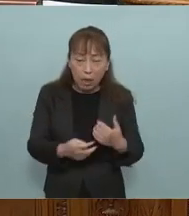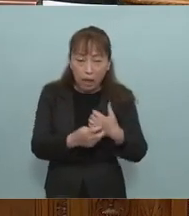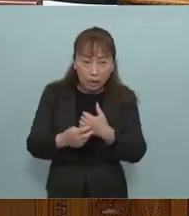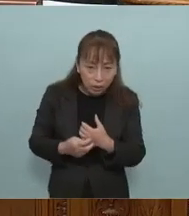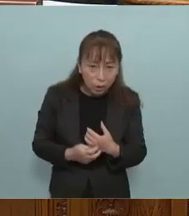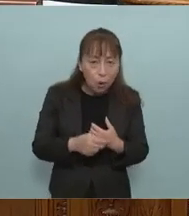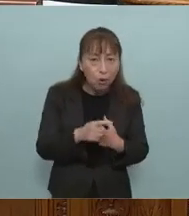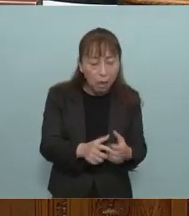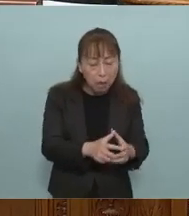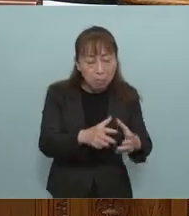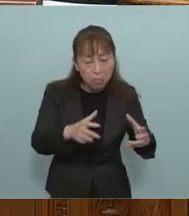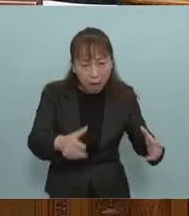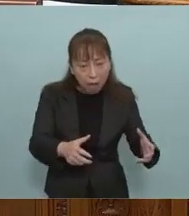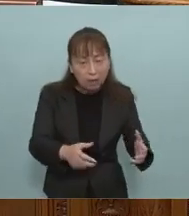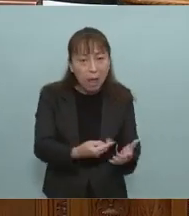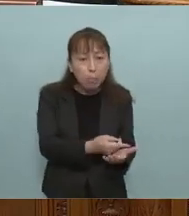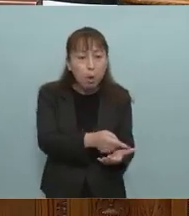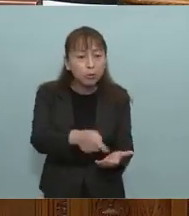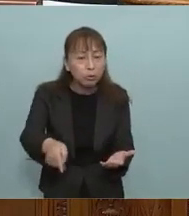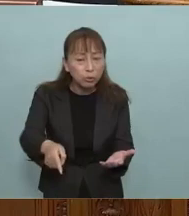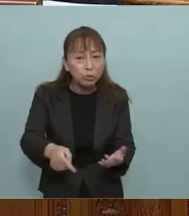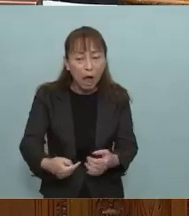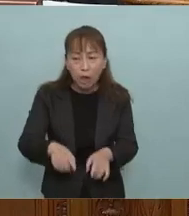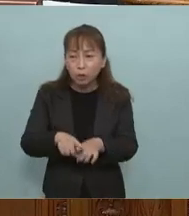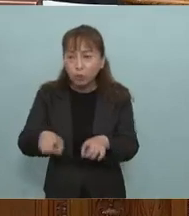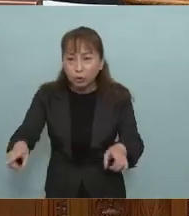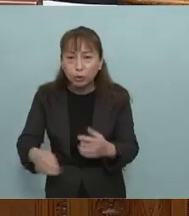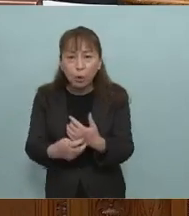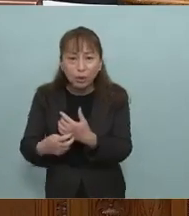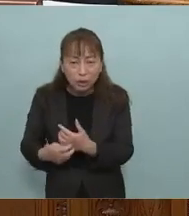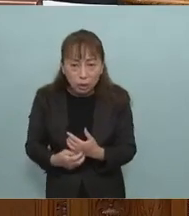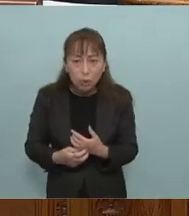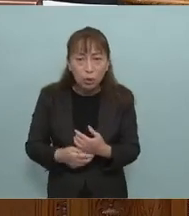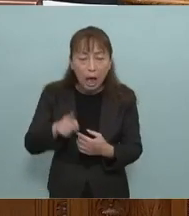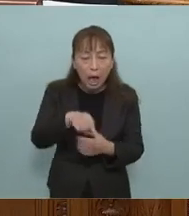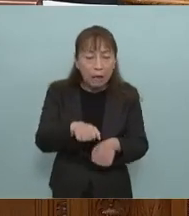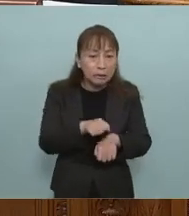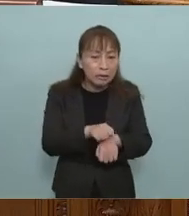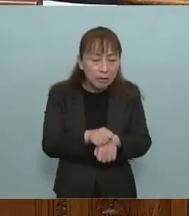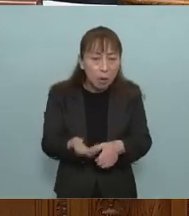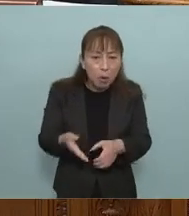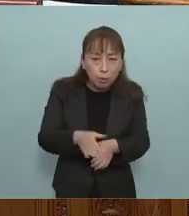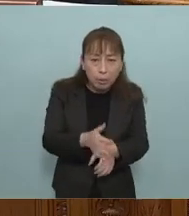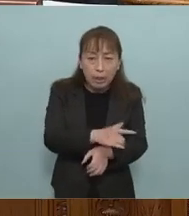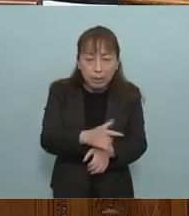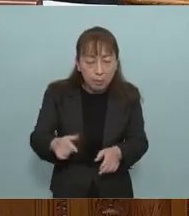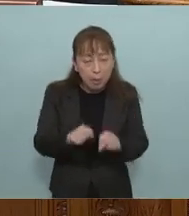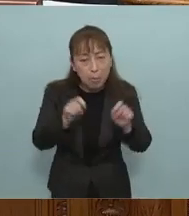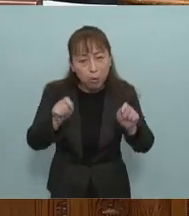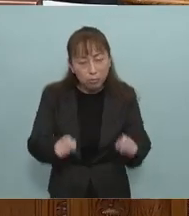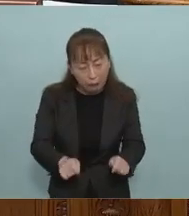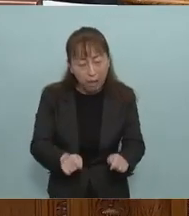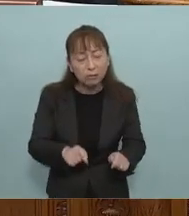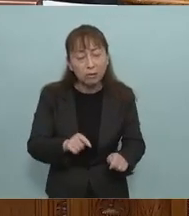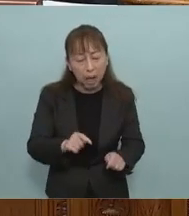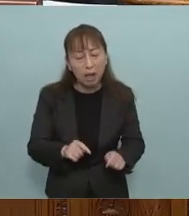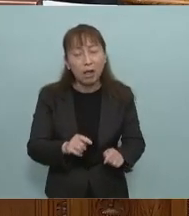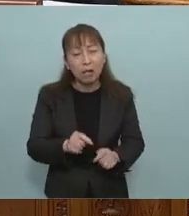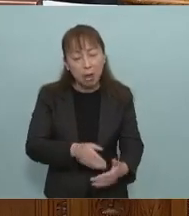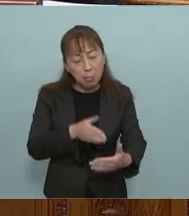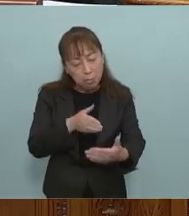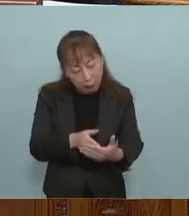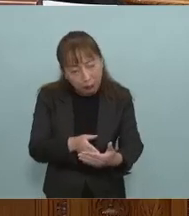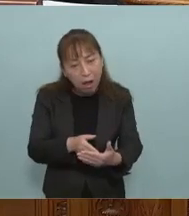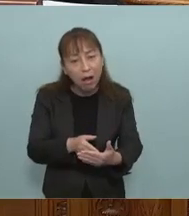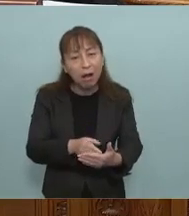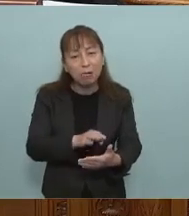保されたはずの病床が、通常医療や医療人材の確保を含めたさまざまな問題により、十分稼働できない